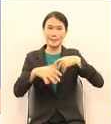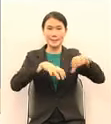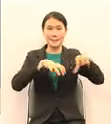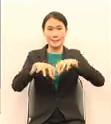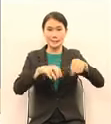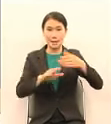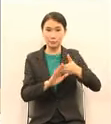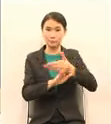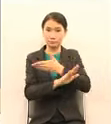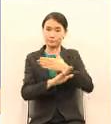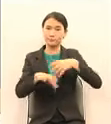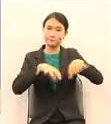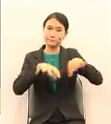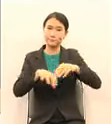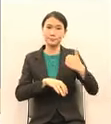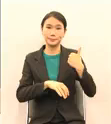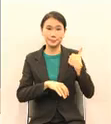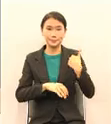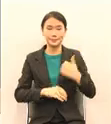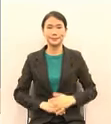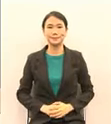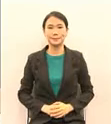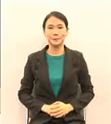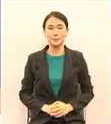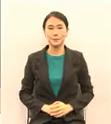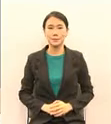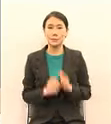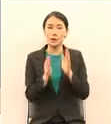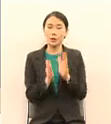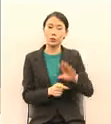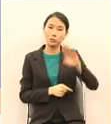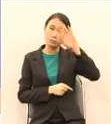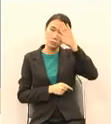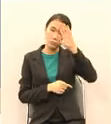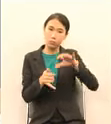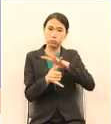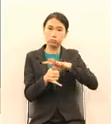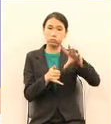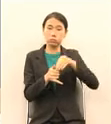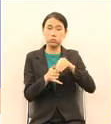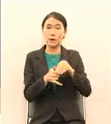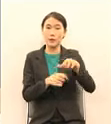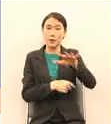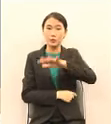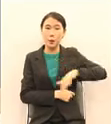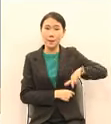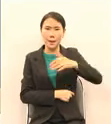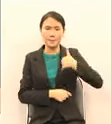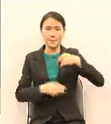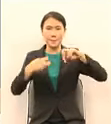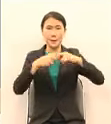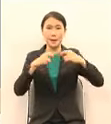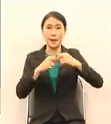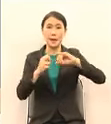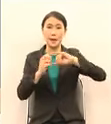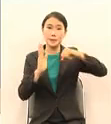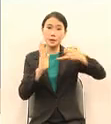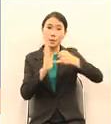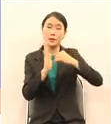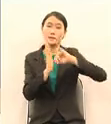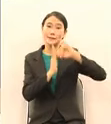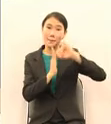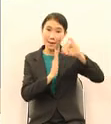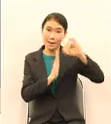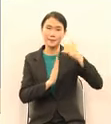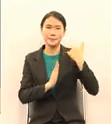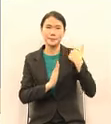ไว้ล่วงหน้านะครับแล้วหอผู้ป่วยทั่วไปตอนนี้ในหลายจังหวัดที่เริ่มมีปัญหาตัวอย่างเช่นเชียงใหม่นะครับ